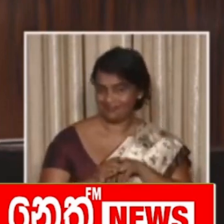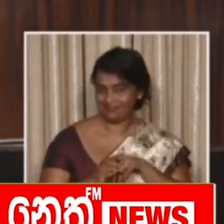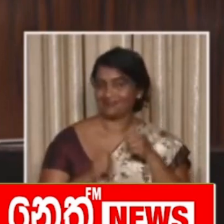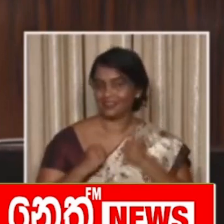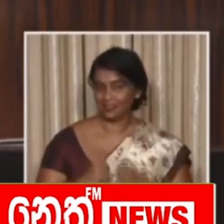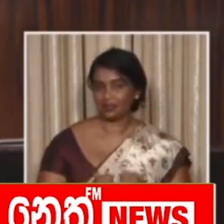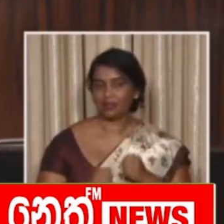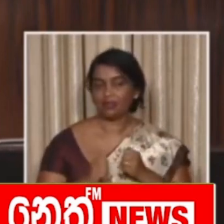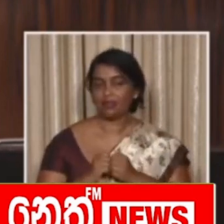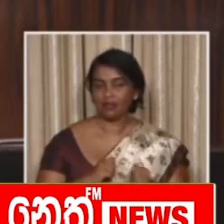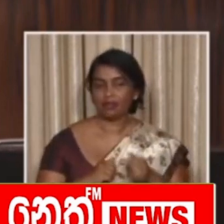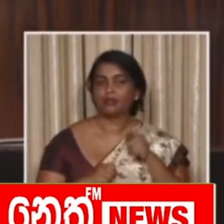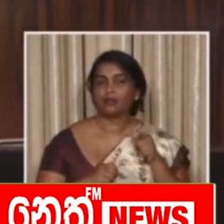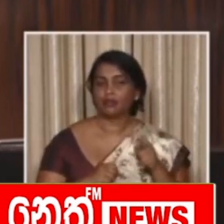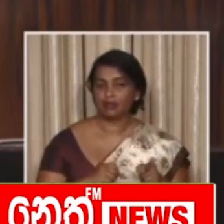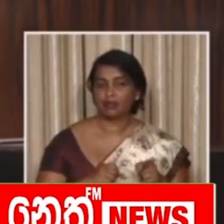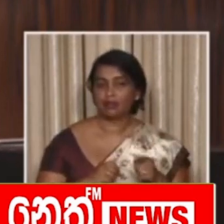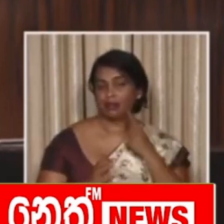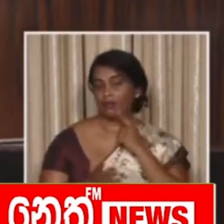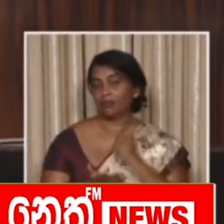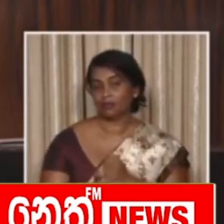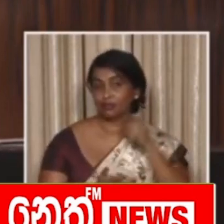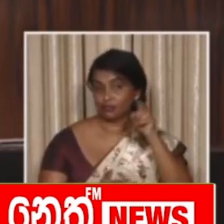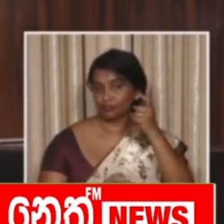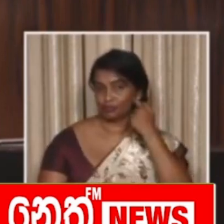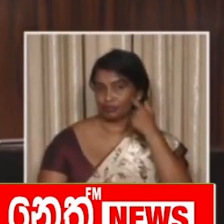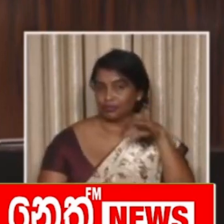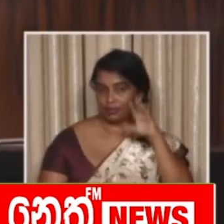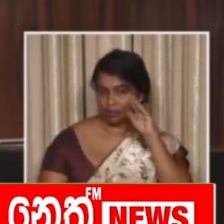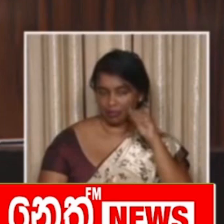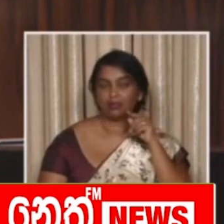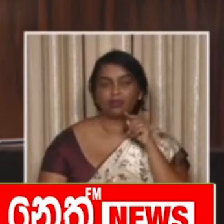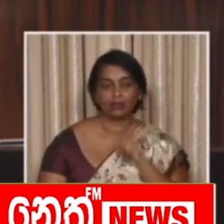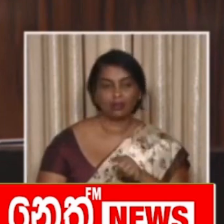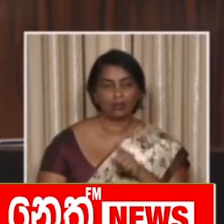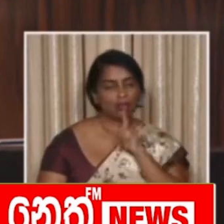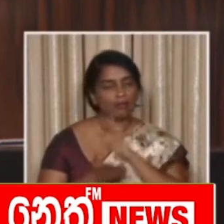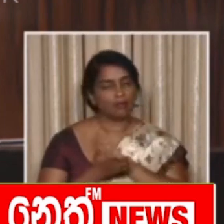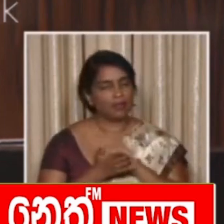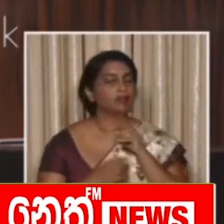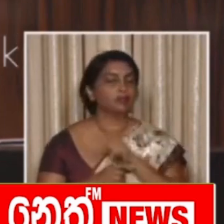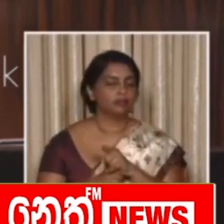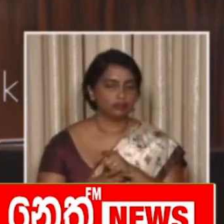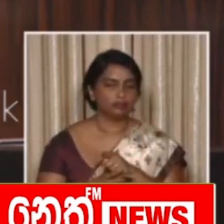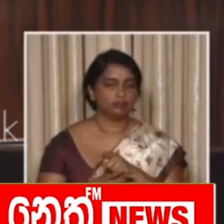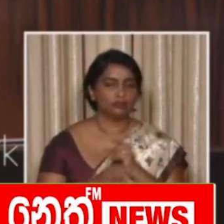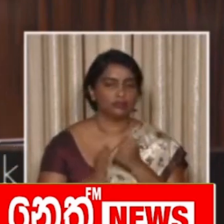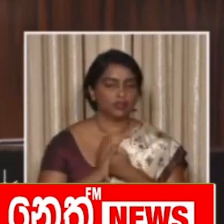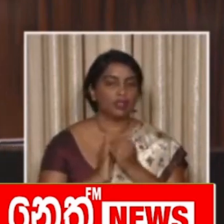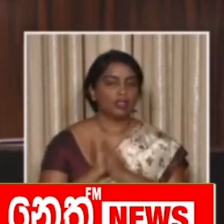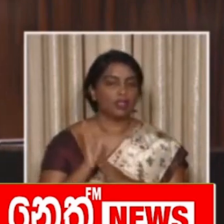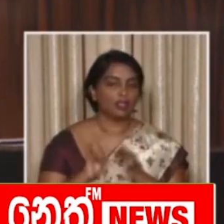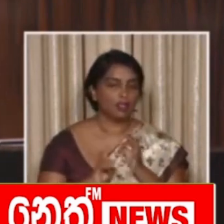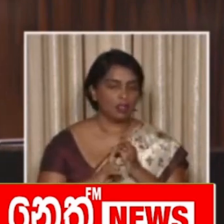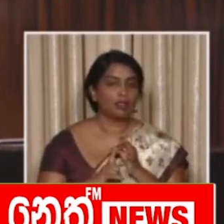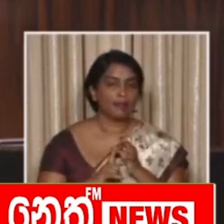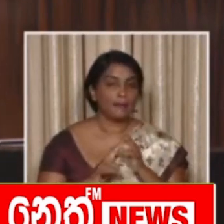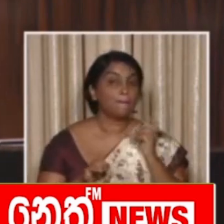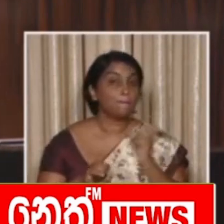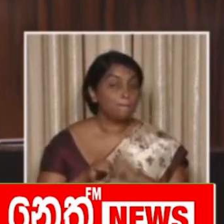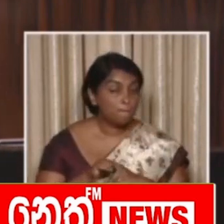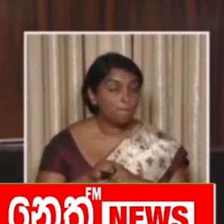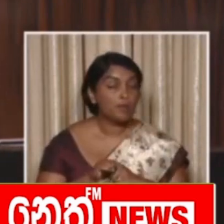මේ කටයුතු කරනකොට තියෙන සංකීර්ණ බව ඔබතුමාට තේරෙනවා ඒ නිසා ඔබතුමා සීලාචාර විදියට ගරු ඇමතුමේකින් ඒ